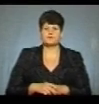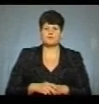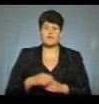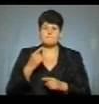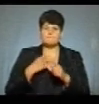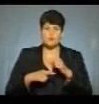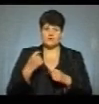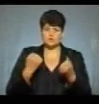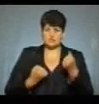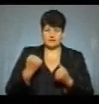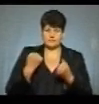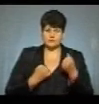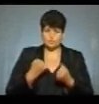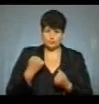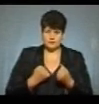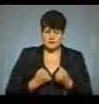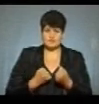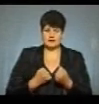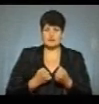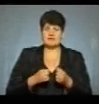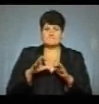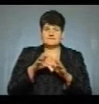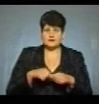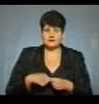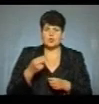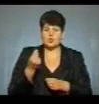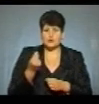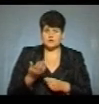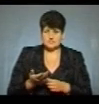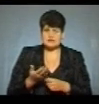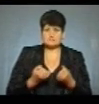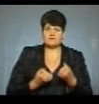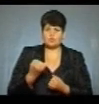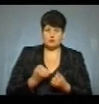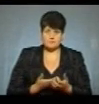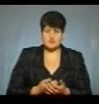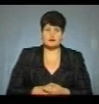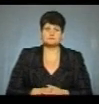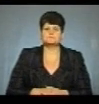повернути автомобіль, викрадені грошові кошти з автомобіля